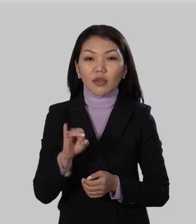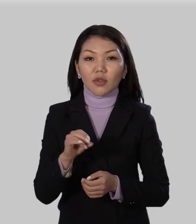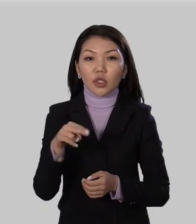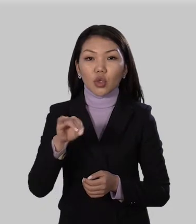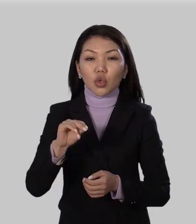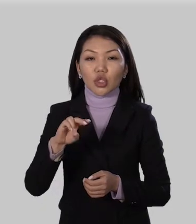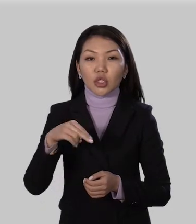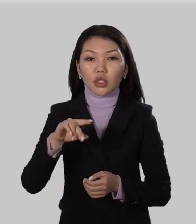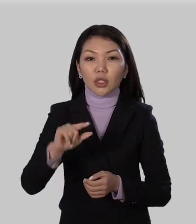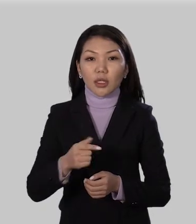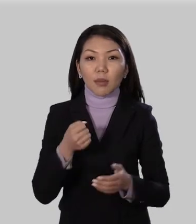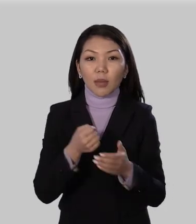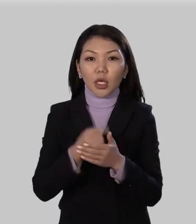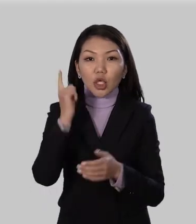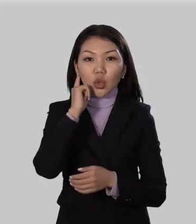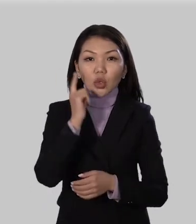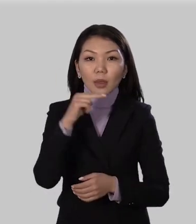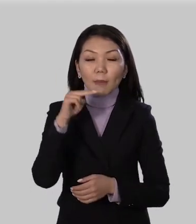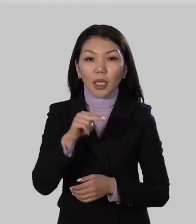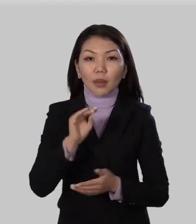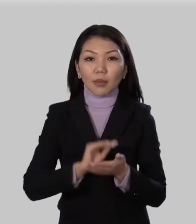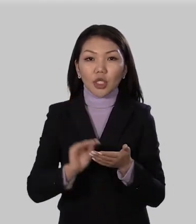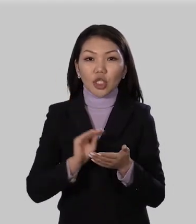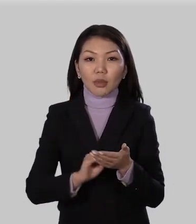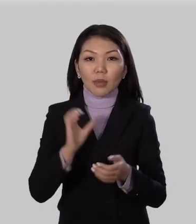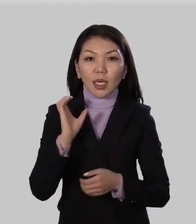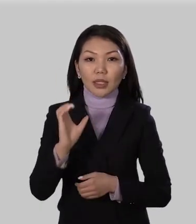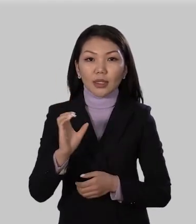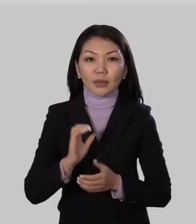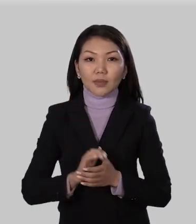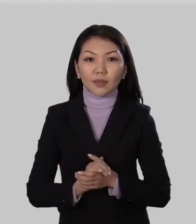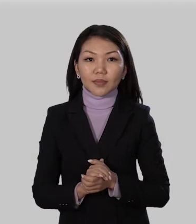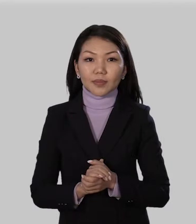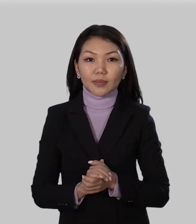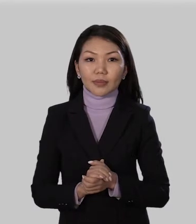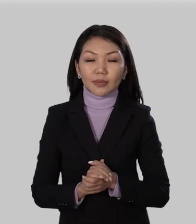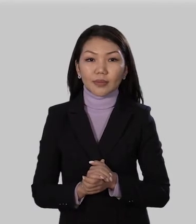Идет беспрерывный дождь. Перед глухим «п» пишем «с».